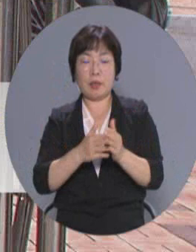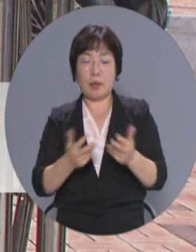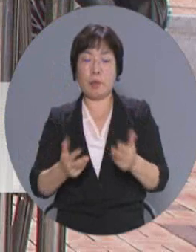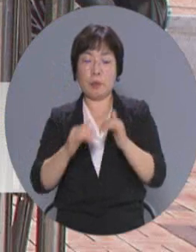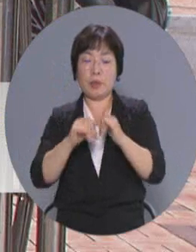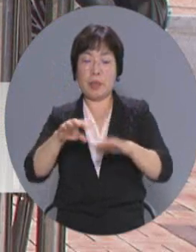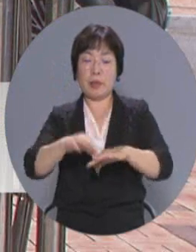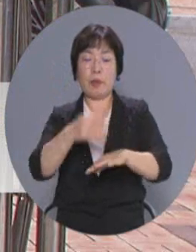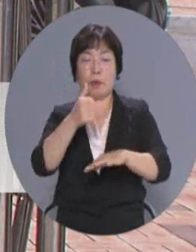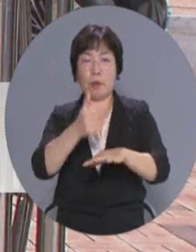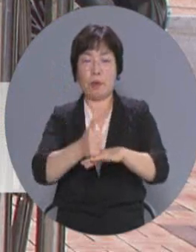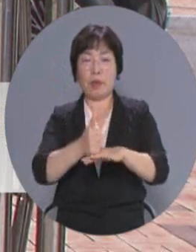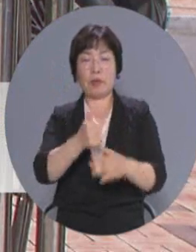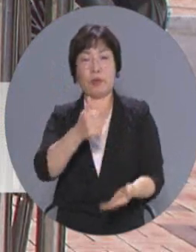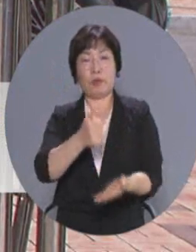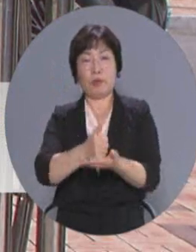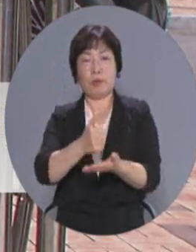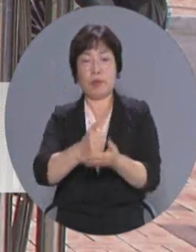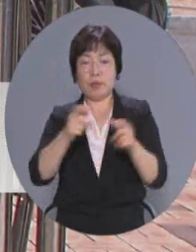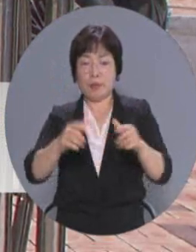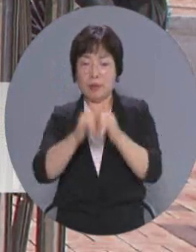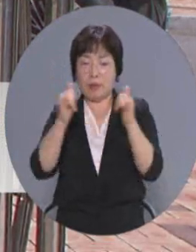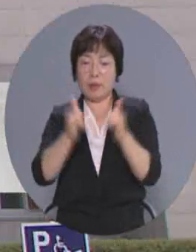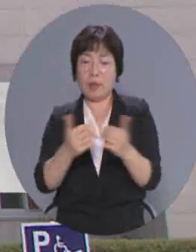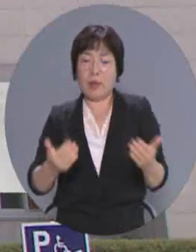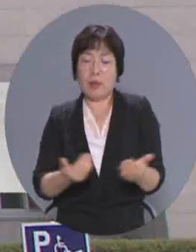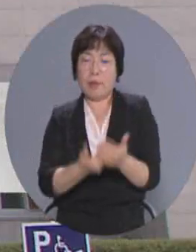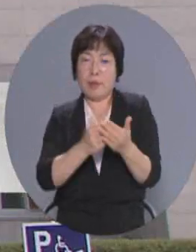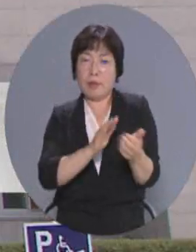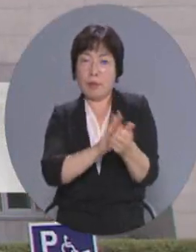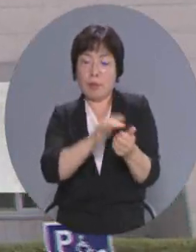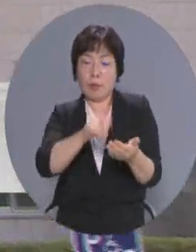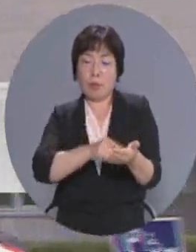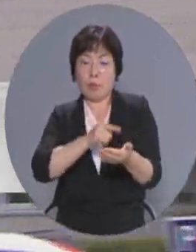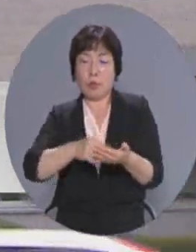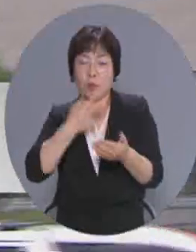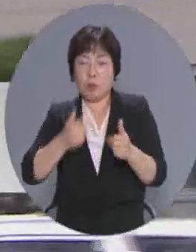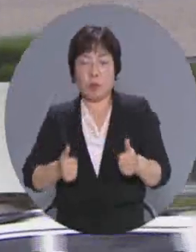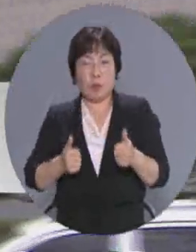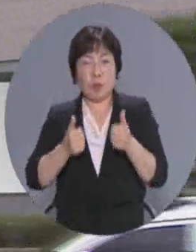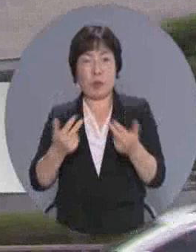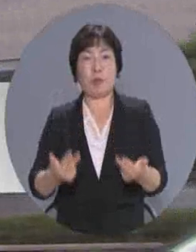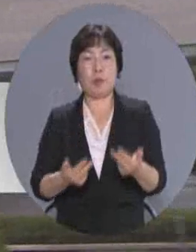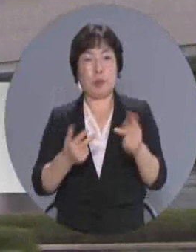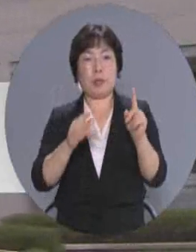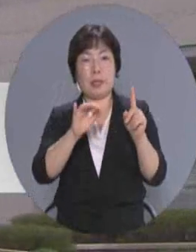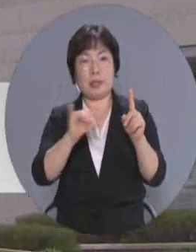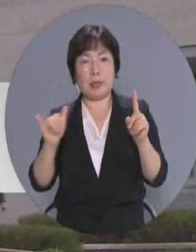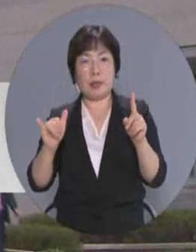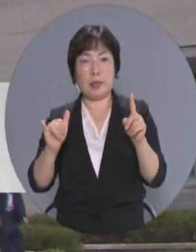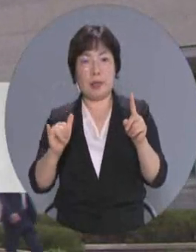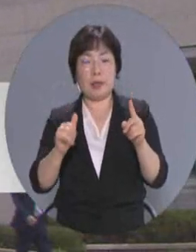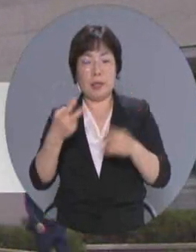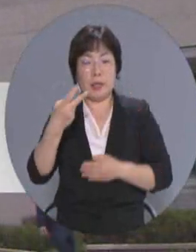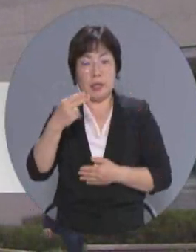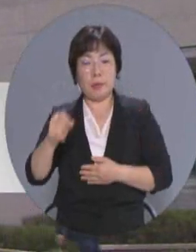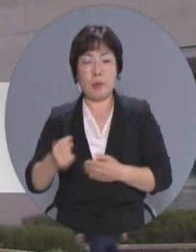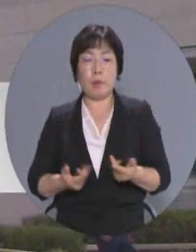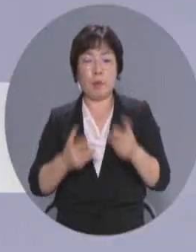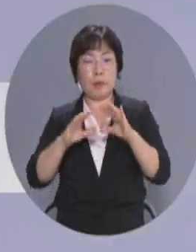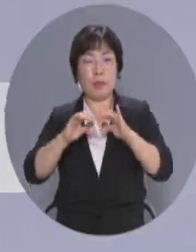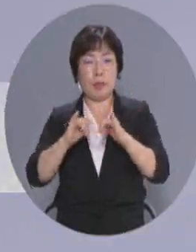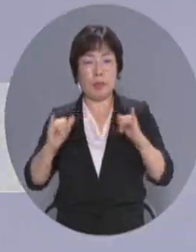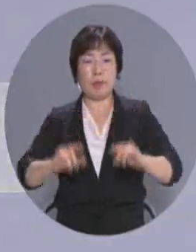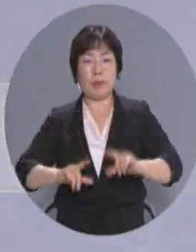후보자를 추천받습니다 지역 사회 발전을 위해 대가 없이 봉사 활동을 한 유공자 한 명에게 12월 자원 봉사자의